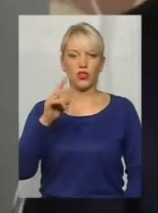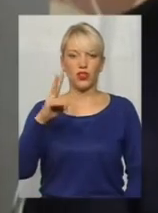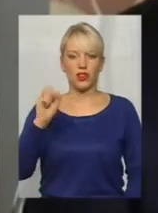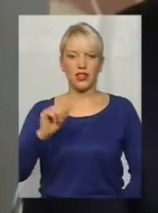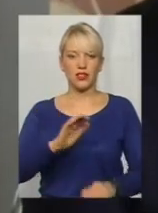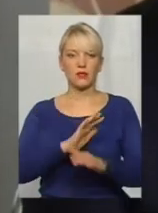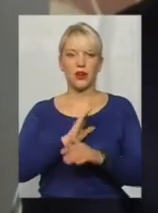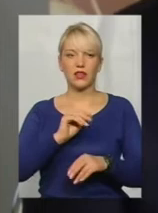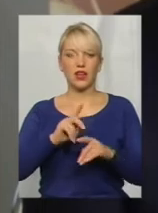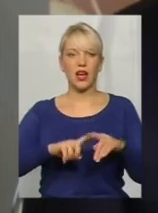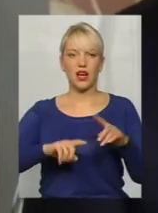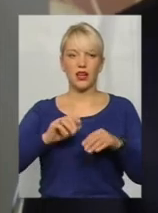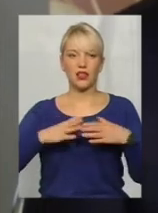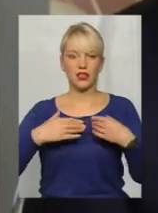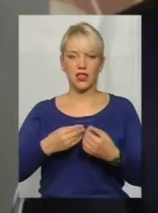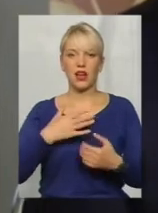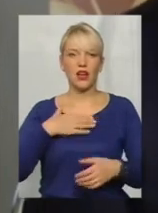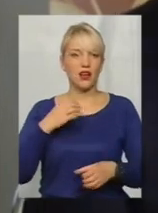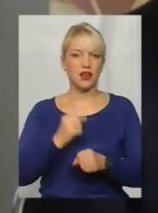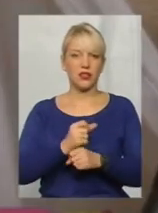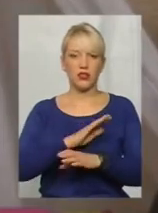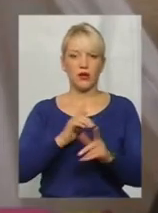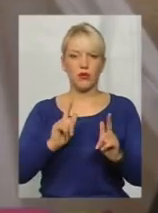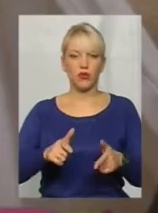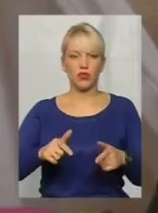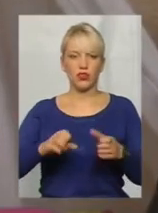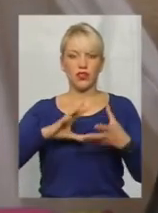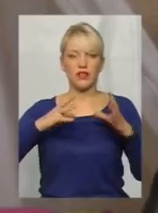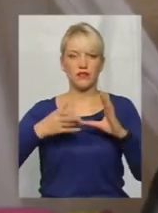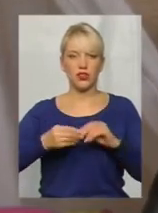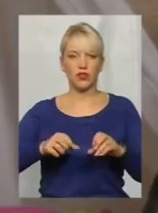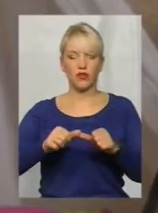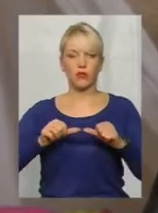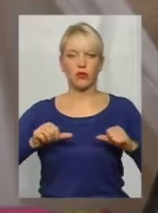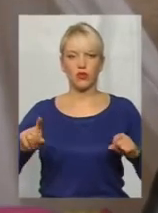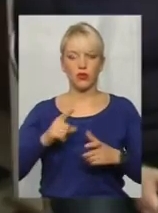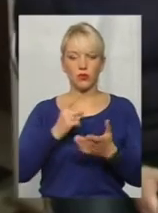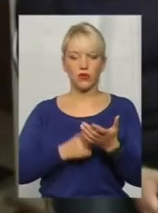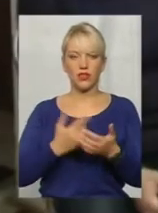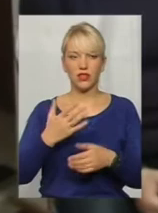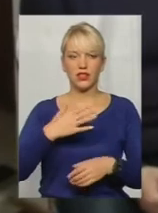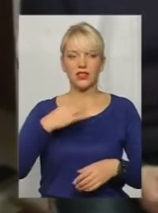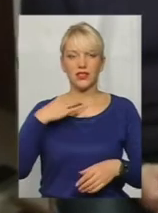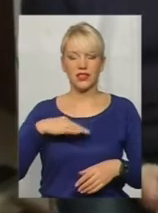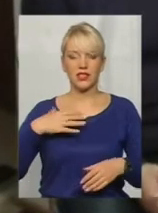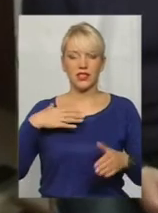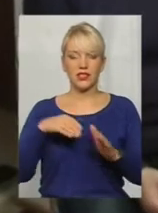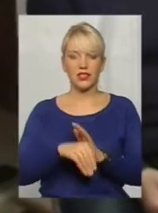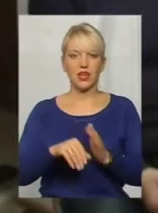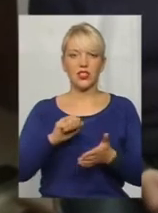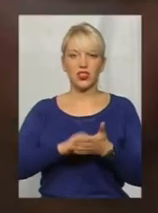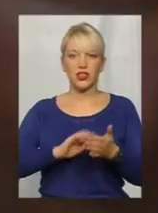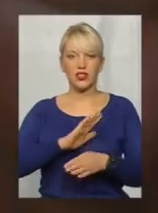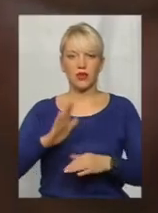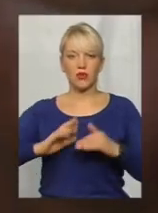рідня Андрія Вовнянко категорично не погоджується з висновком комісії. Аби довести, що їхній син загинув через непрофесійні дії лікаря екстреної